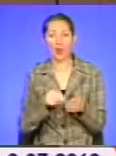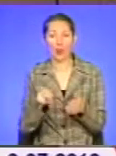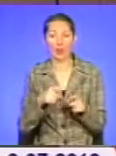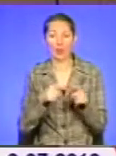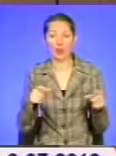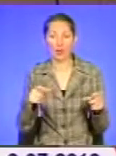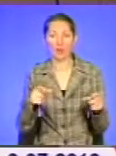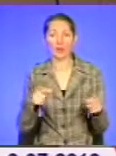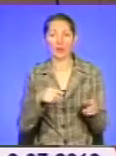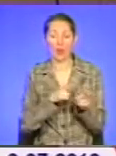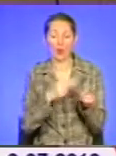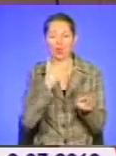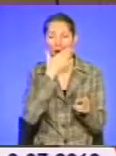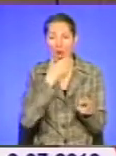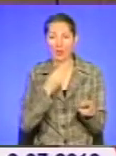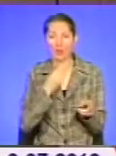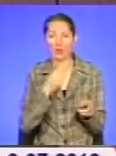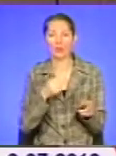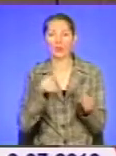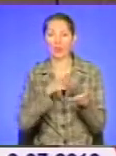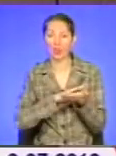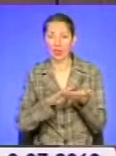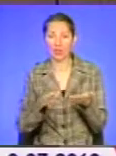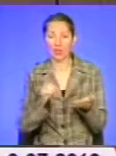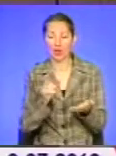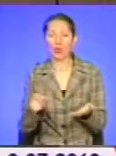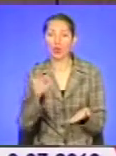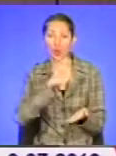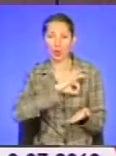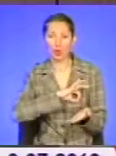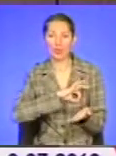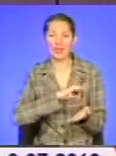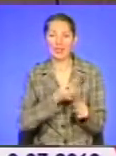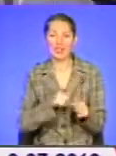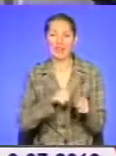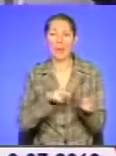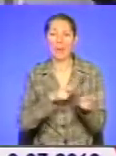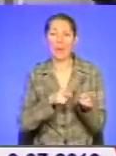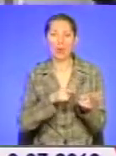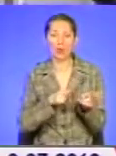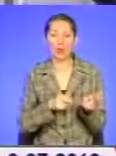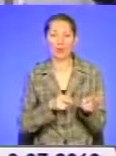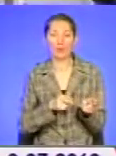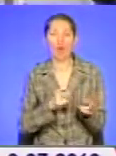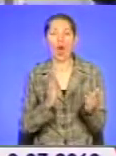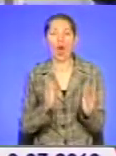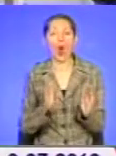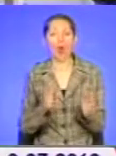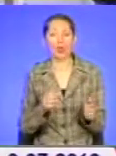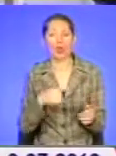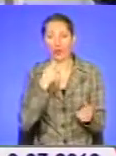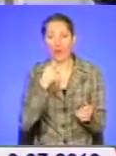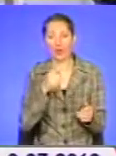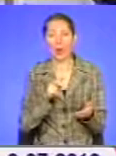квитки, поїзд гарний, всередині чистий, і люди користуються цим поїздом. Хоч і запевняють, що